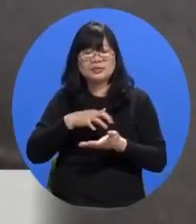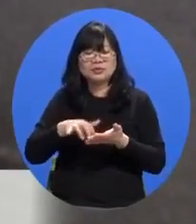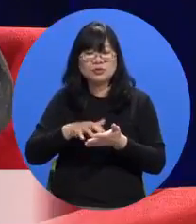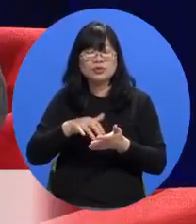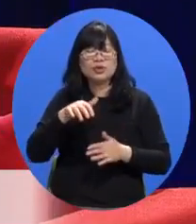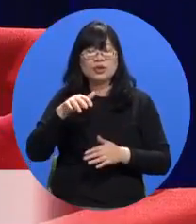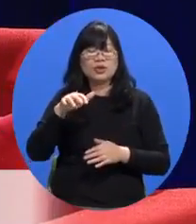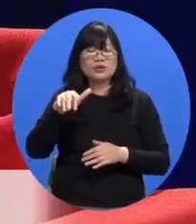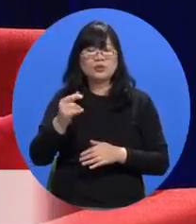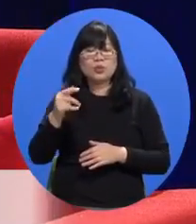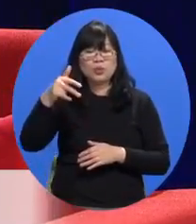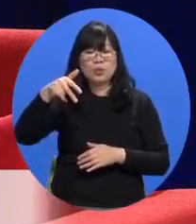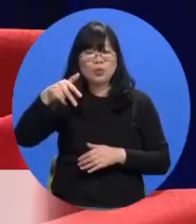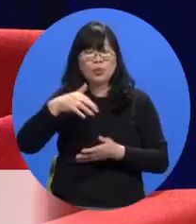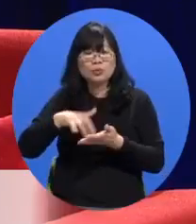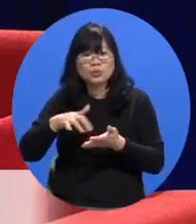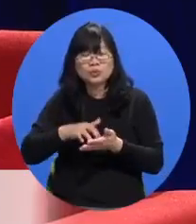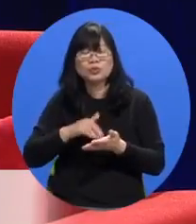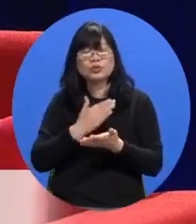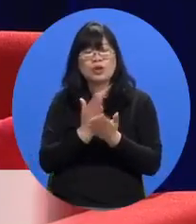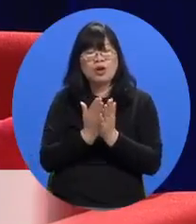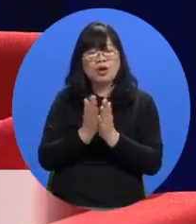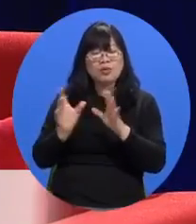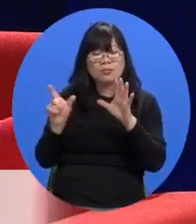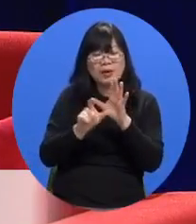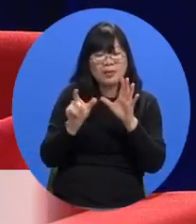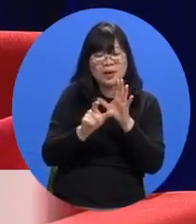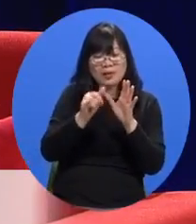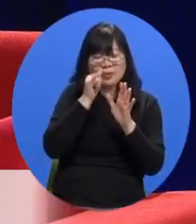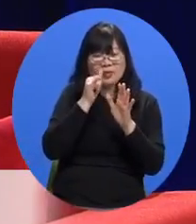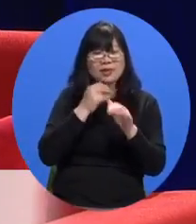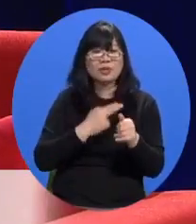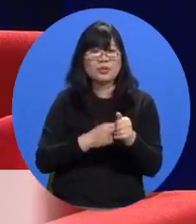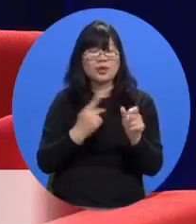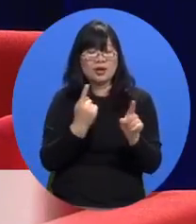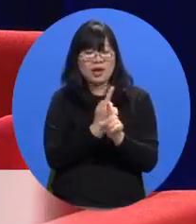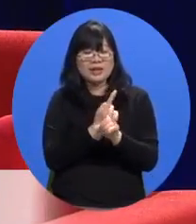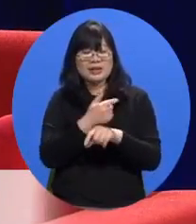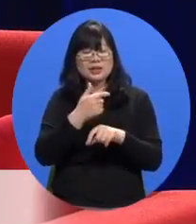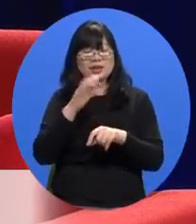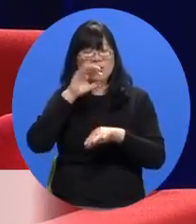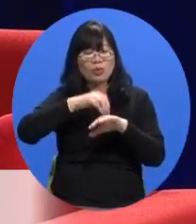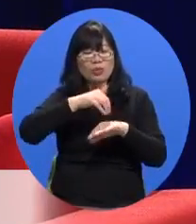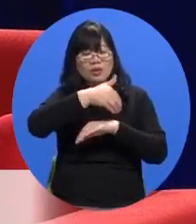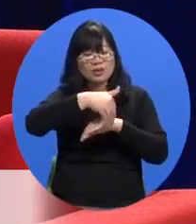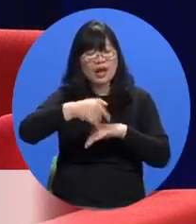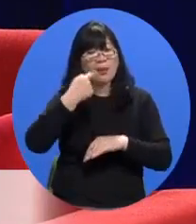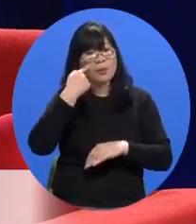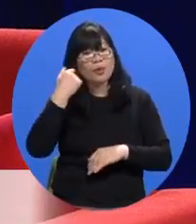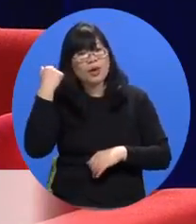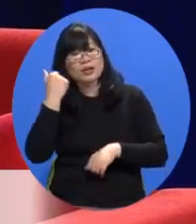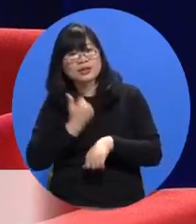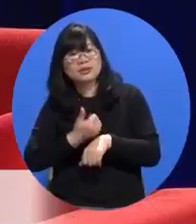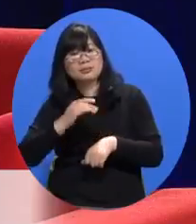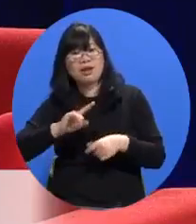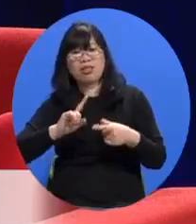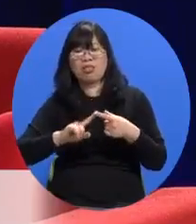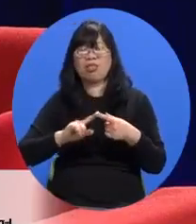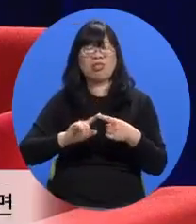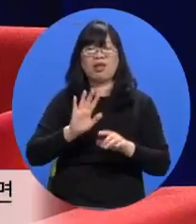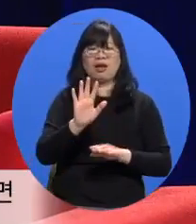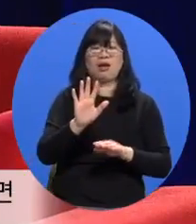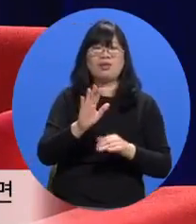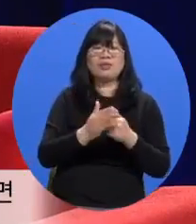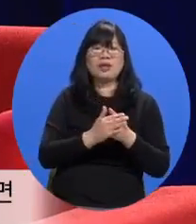되는지 등등을 내려주면서 우리도 교사들을 바꿀 수 있는 연수를 기획해보자라고 하지만 거기에 걸리는 거죠. 그래서